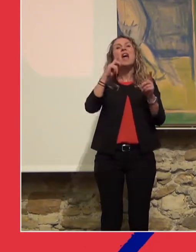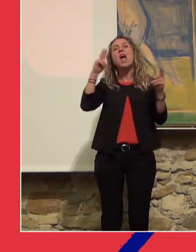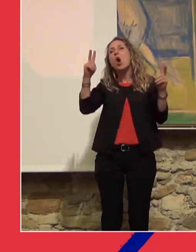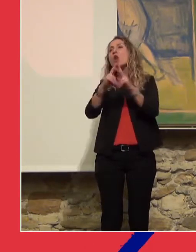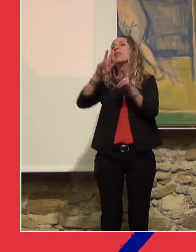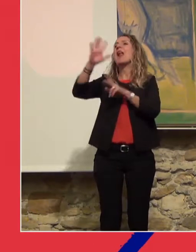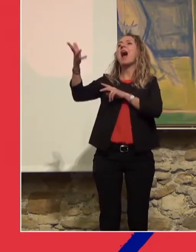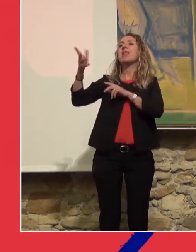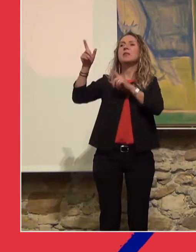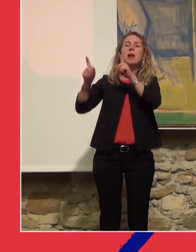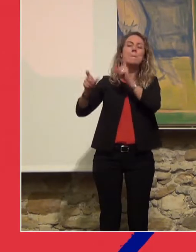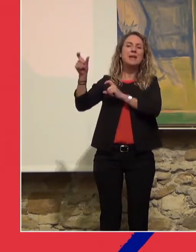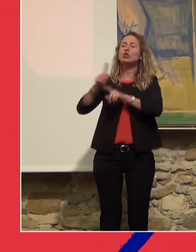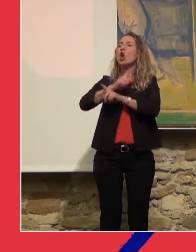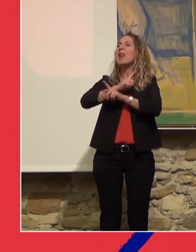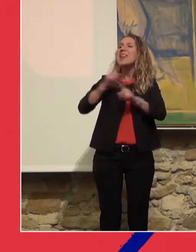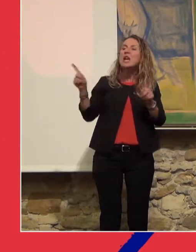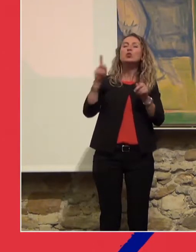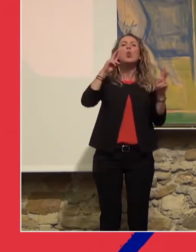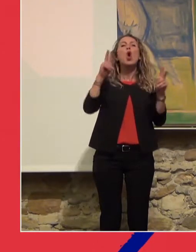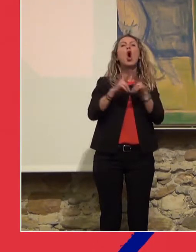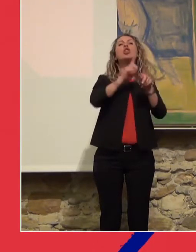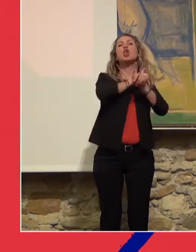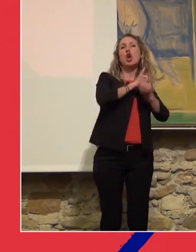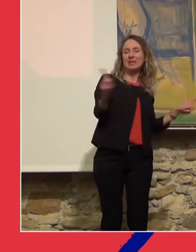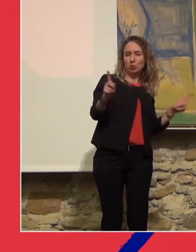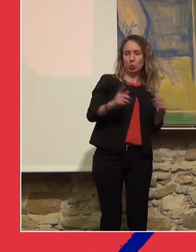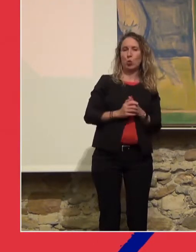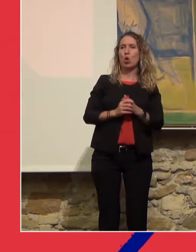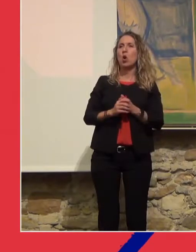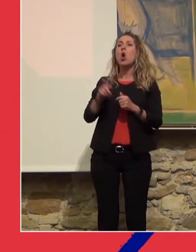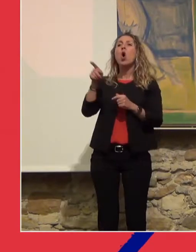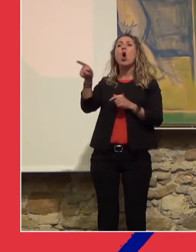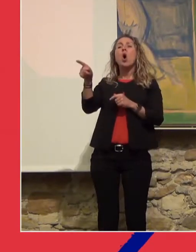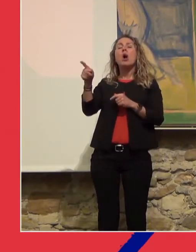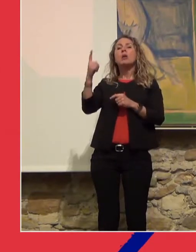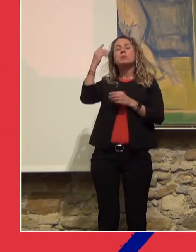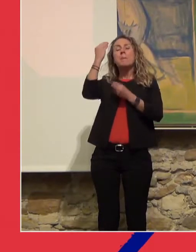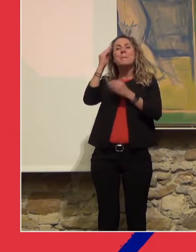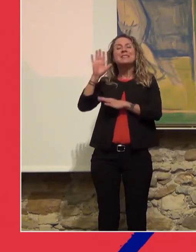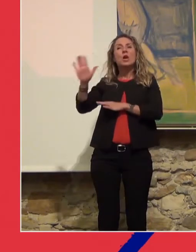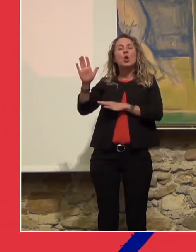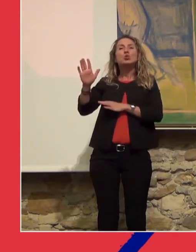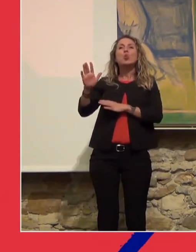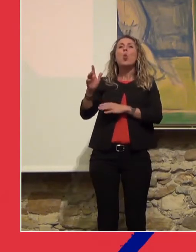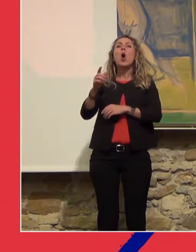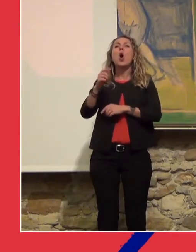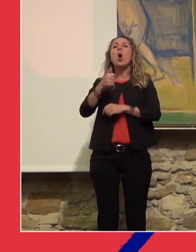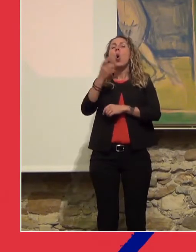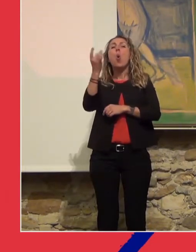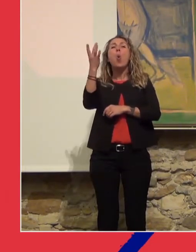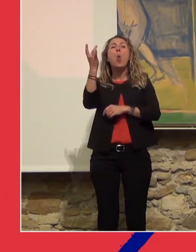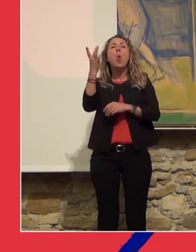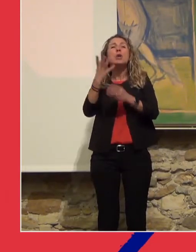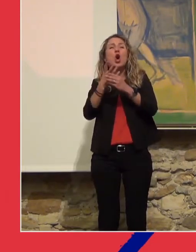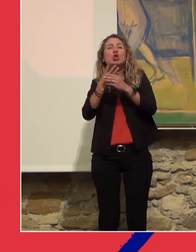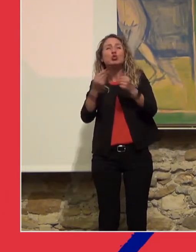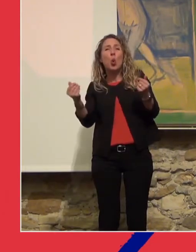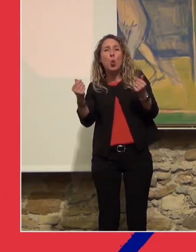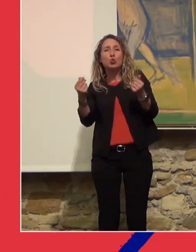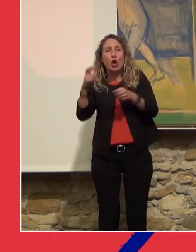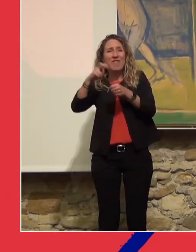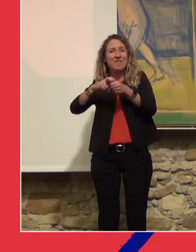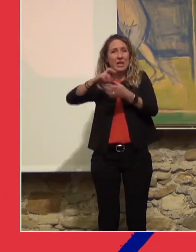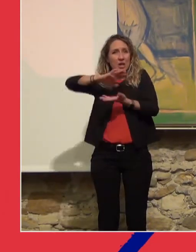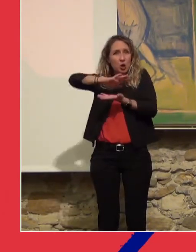sostenevano che il vaccino sarebbe stato l'unico rimedio per combattere l'epidemia, ma proprio nei giorni della grande